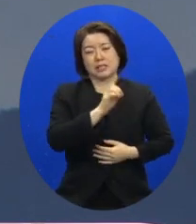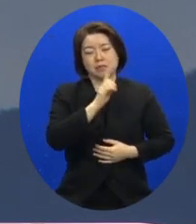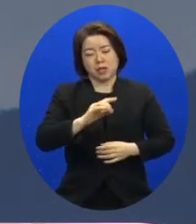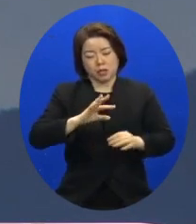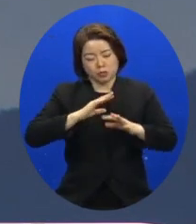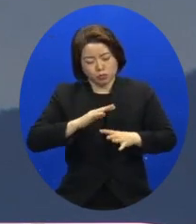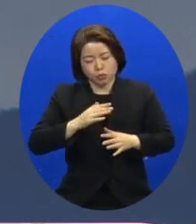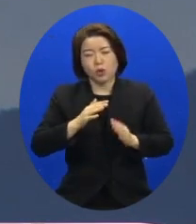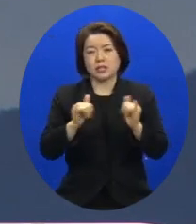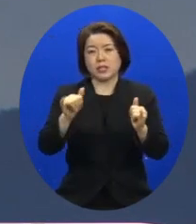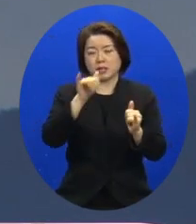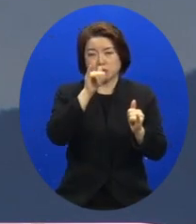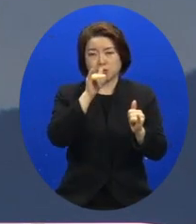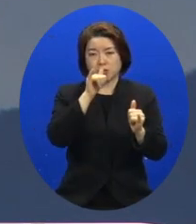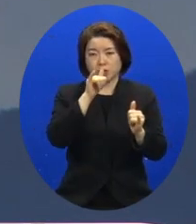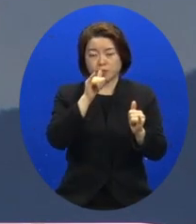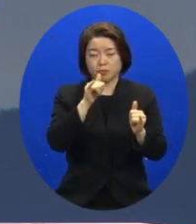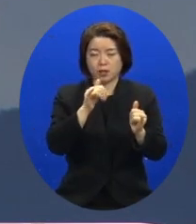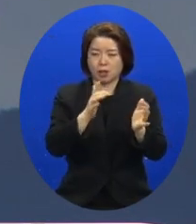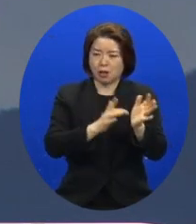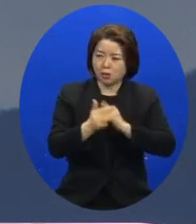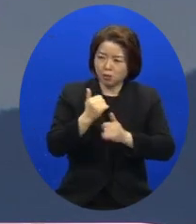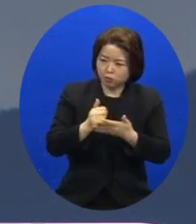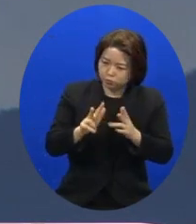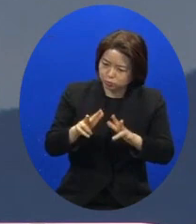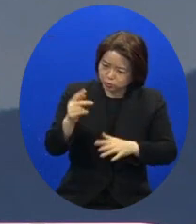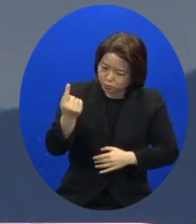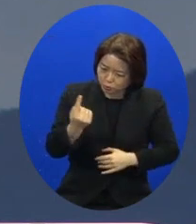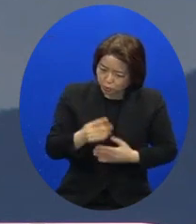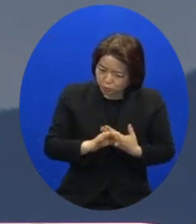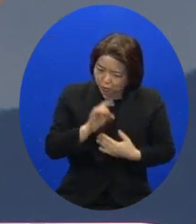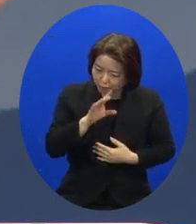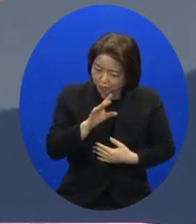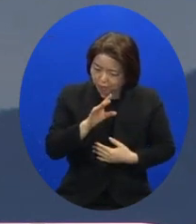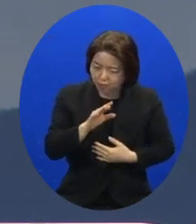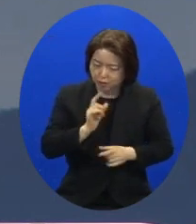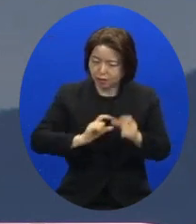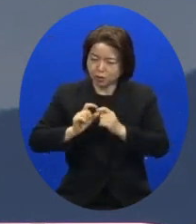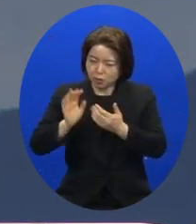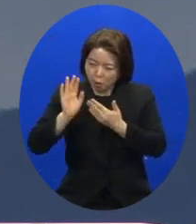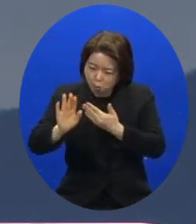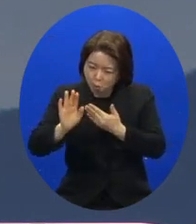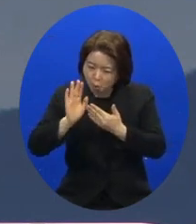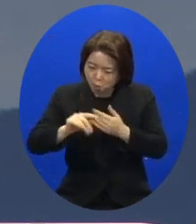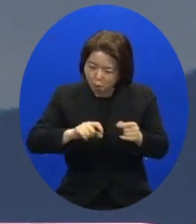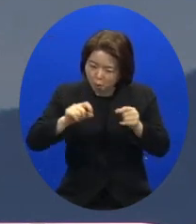있습니다. 아, 주 예수님이 지금 오시면 안 되는데 아, 조금 더 있다 오시지요.